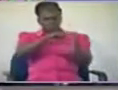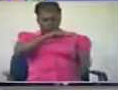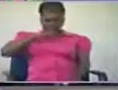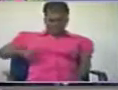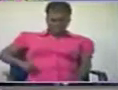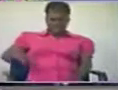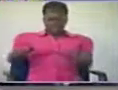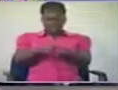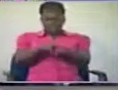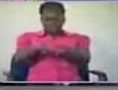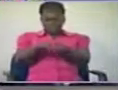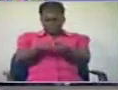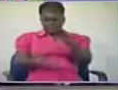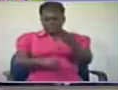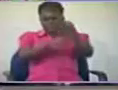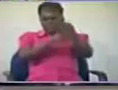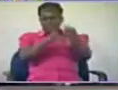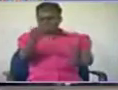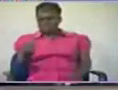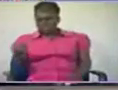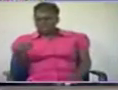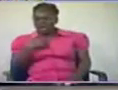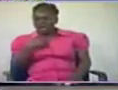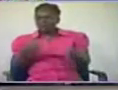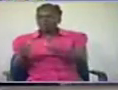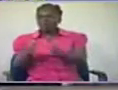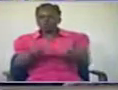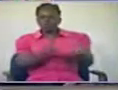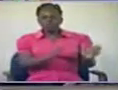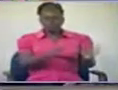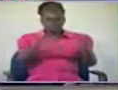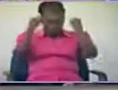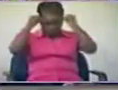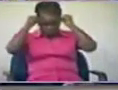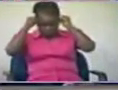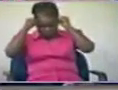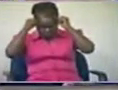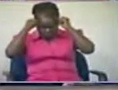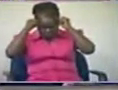pia tumeongezea kwamba wana fursa sasa ya kusoma